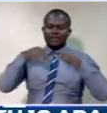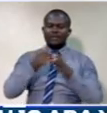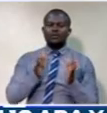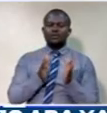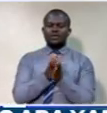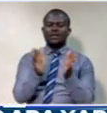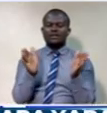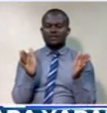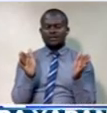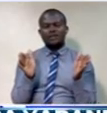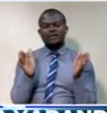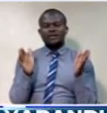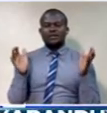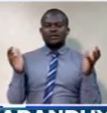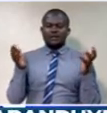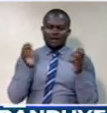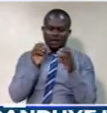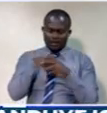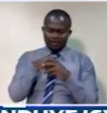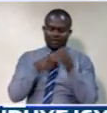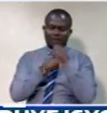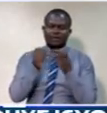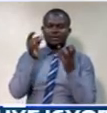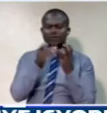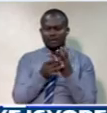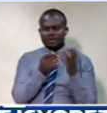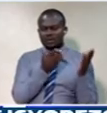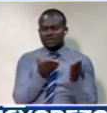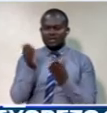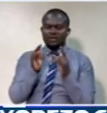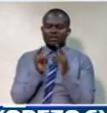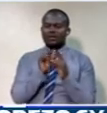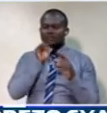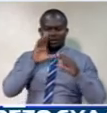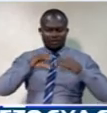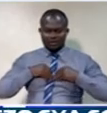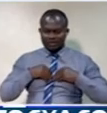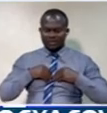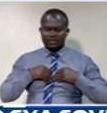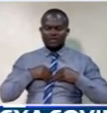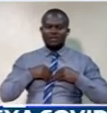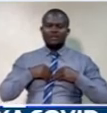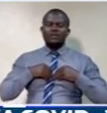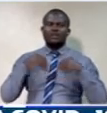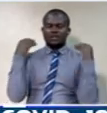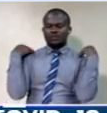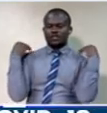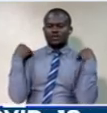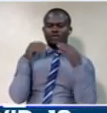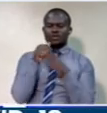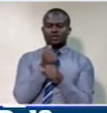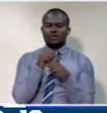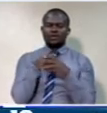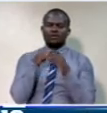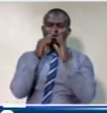rusange n'ubusabane harimo imihango y'ubukwe, kwiyakira, inama birabujijwe. Imyitozo ngororamubiri ikorerwa